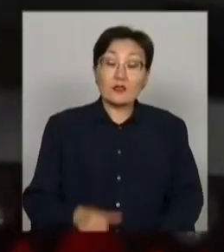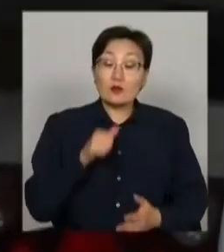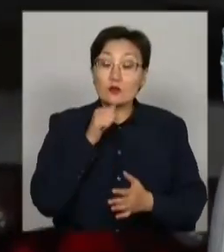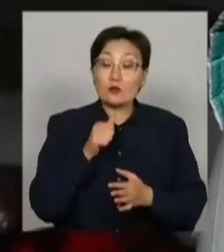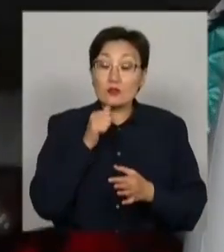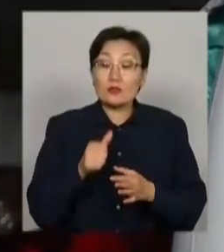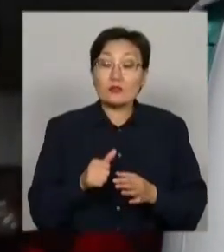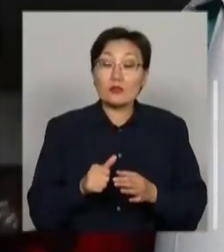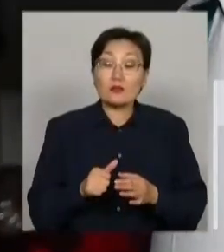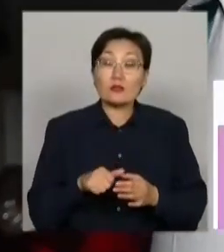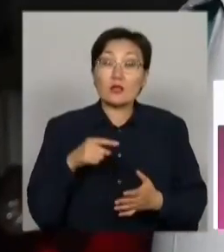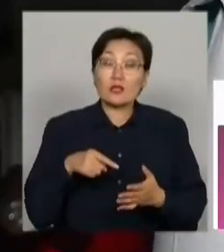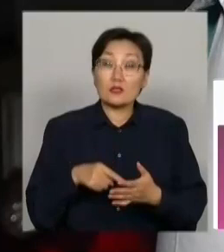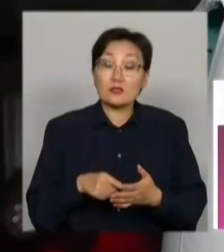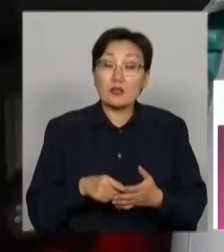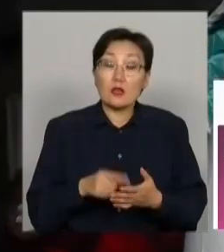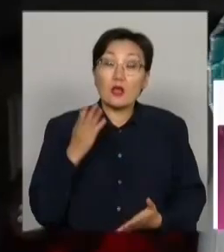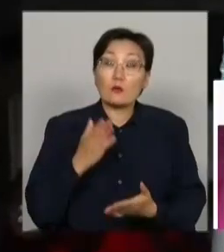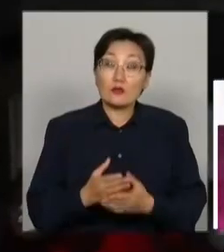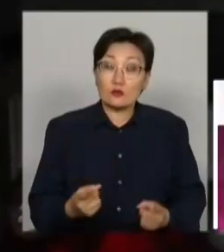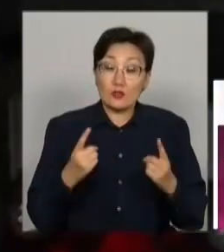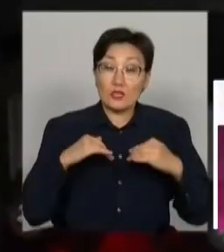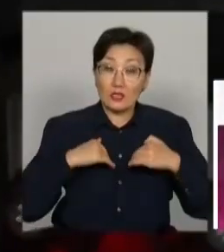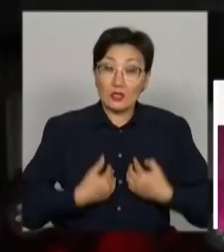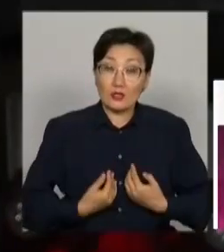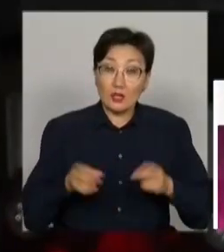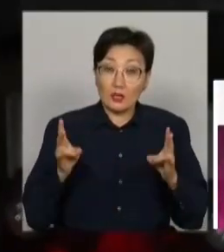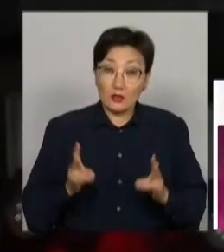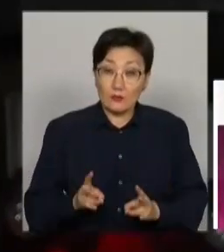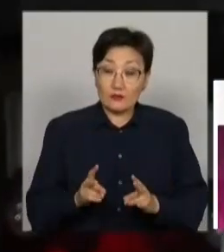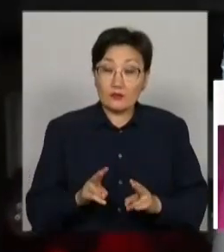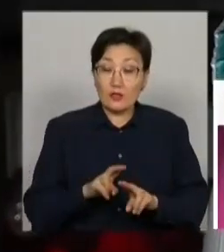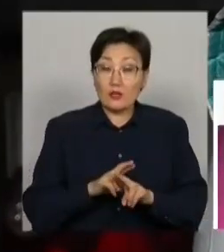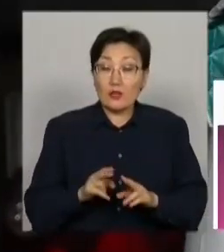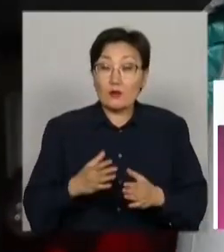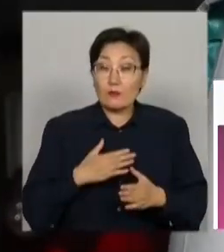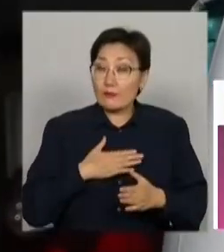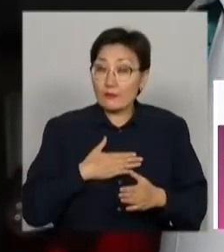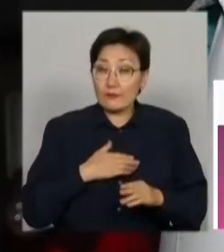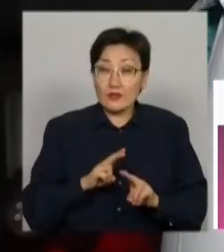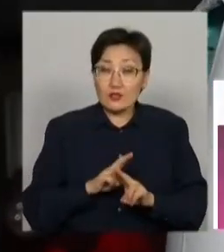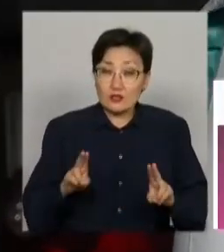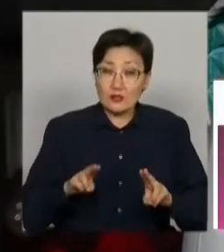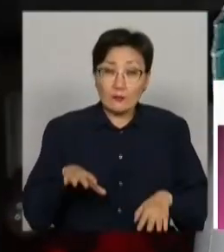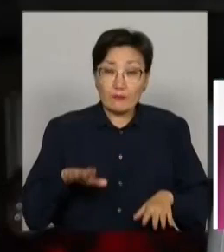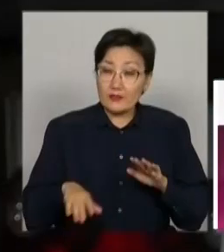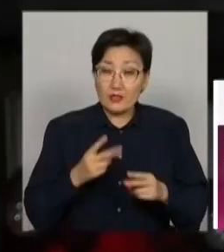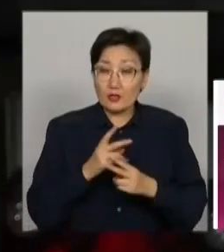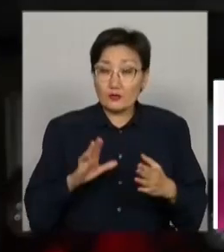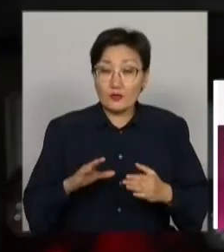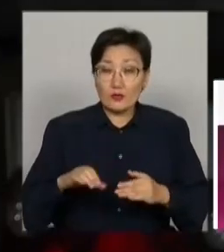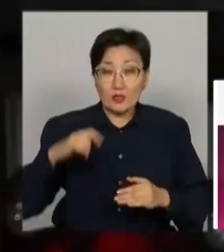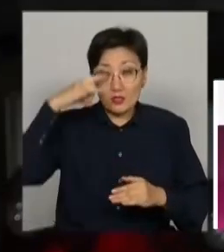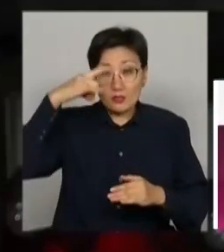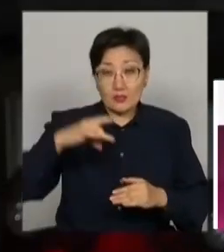Қостанайда болып жатқан үлкен қайғылы оқиға ешқайсымызға бейжай болып жатқан жоқ. Бүкіл мына Қазақстан